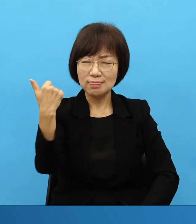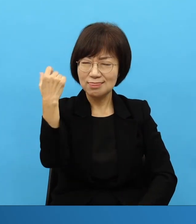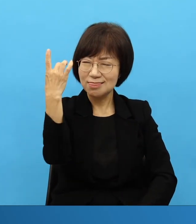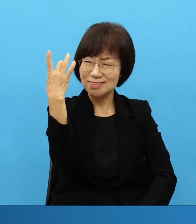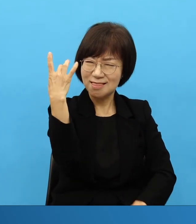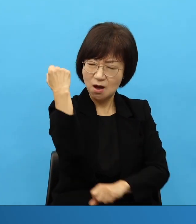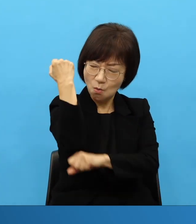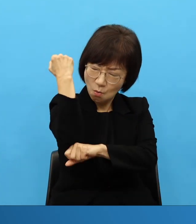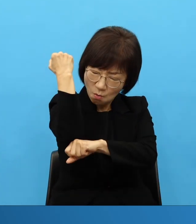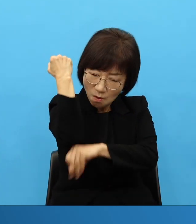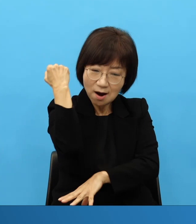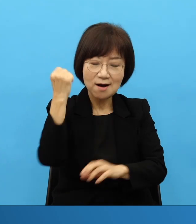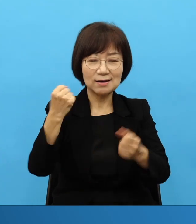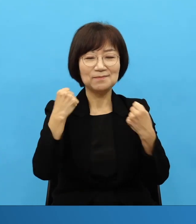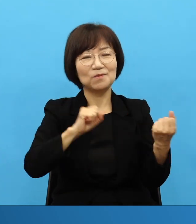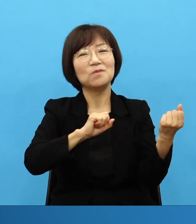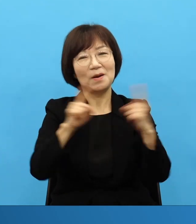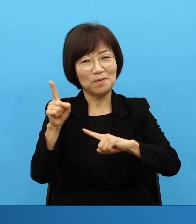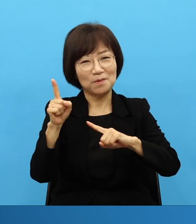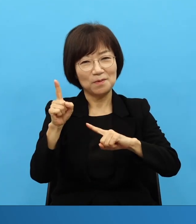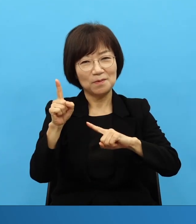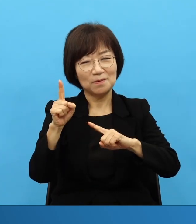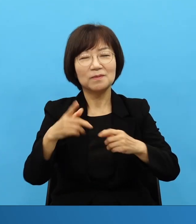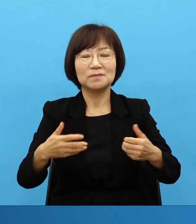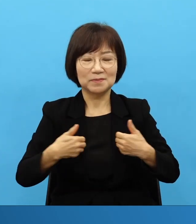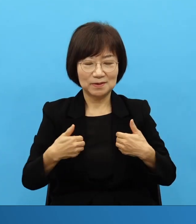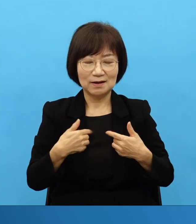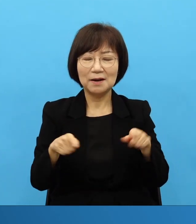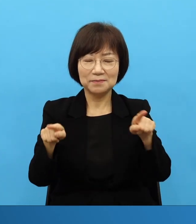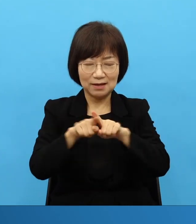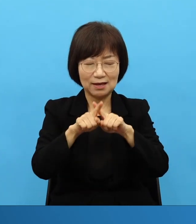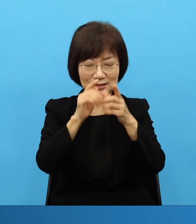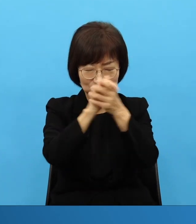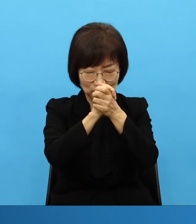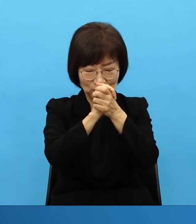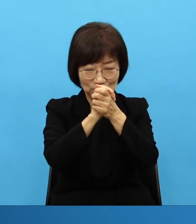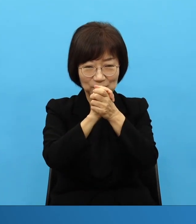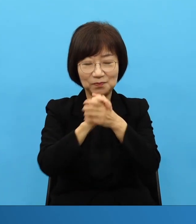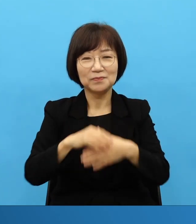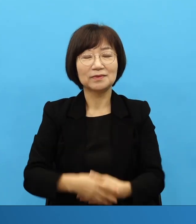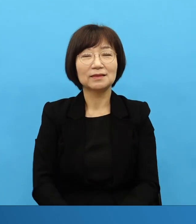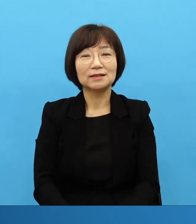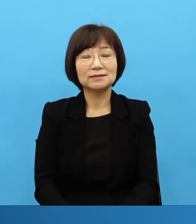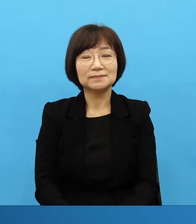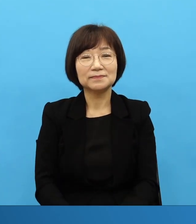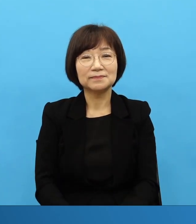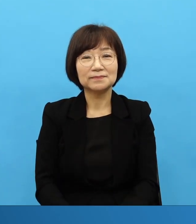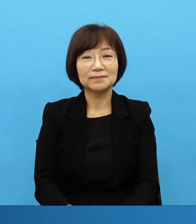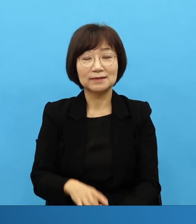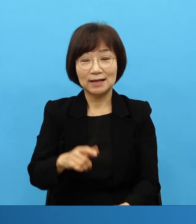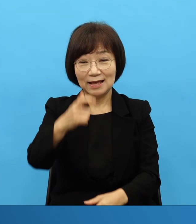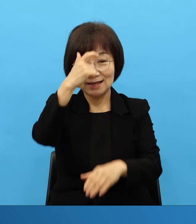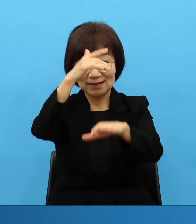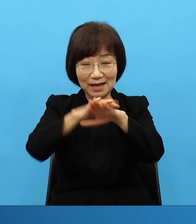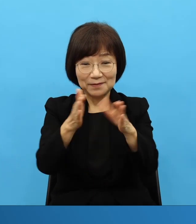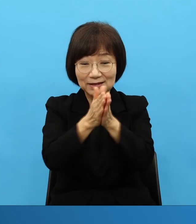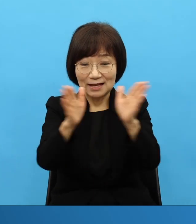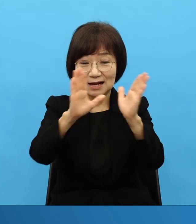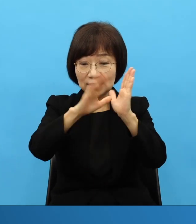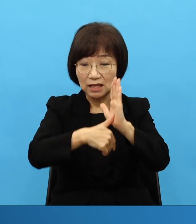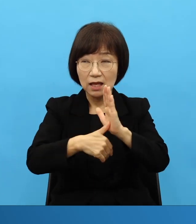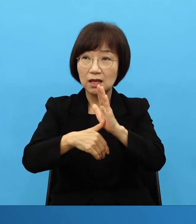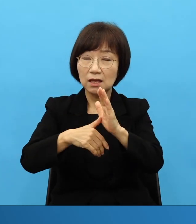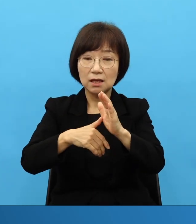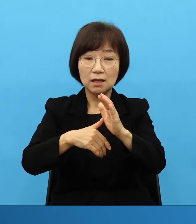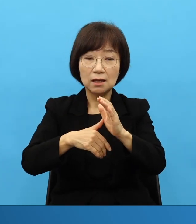is the source? 자, 그래서 예배 딱 드릴 때마다 하나님은 영이시니 예배하는 자가